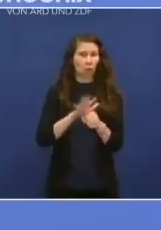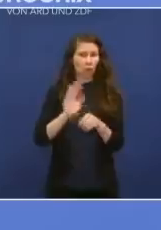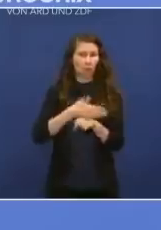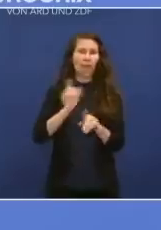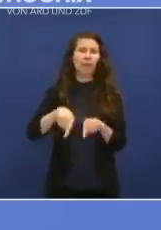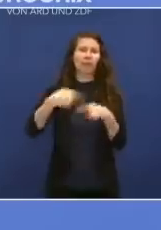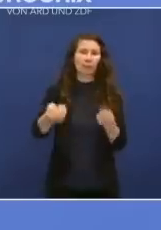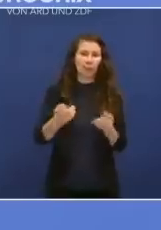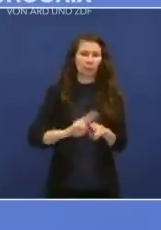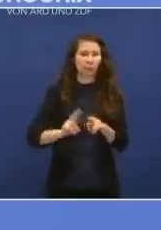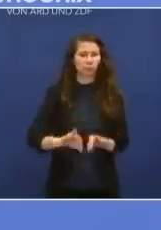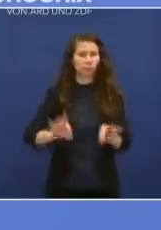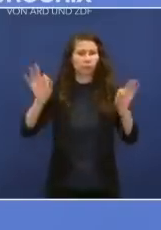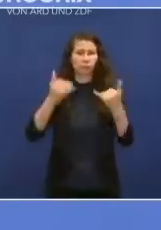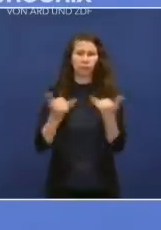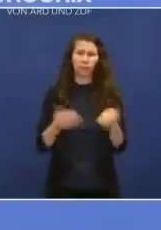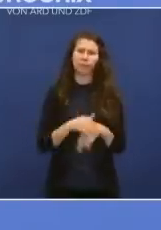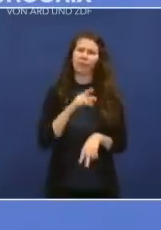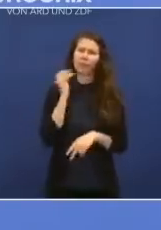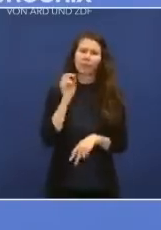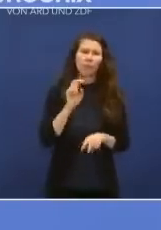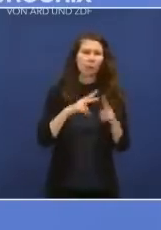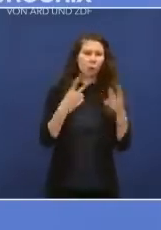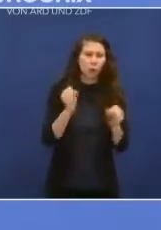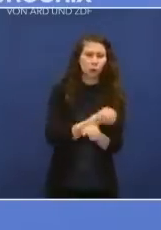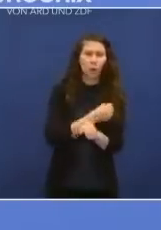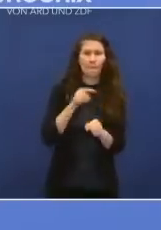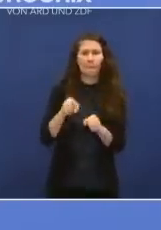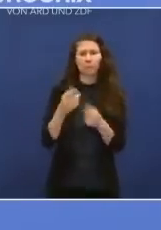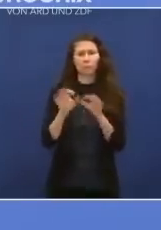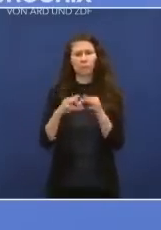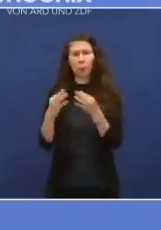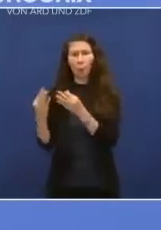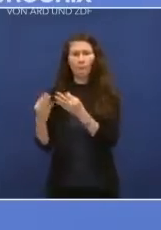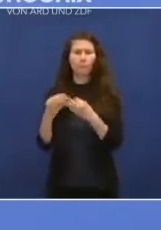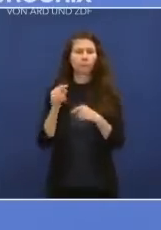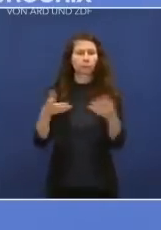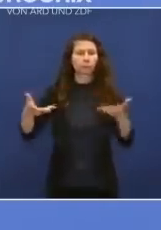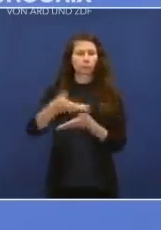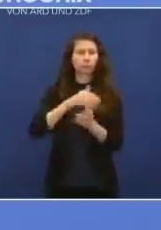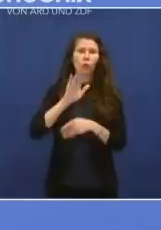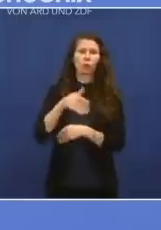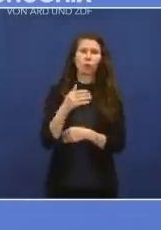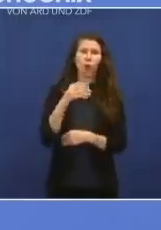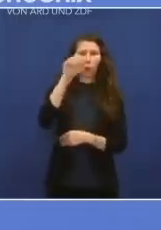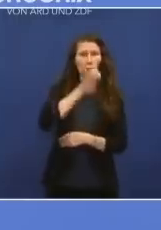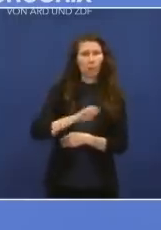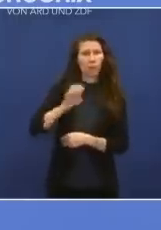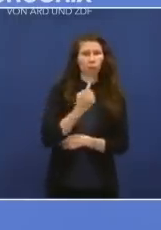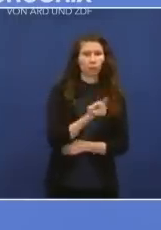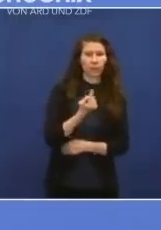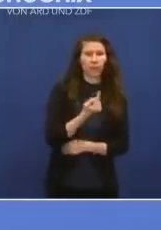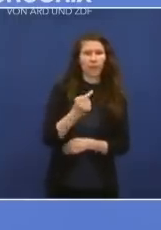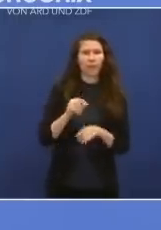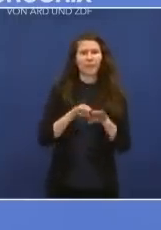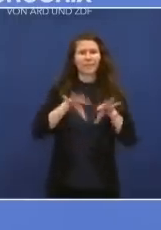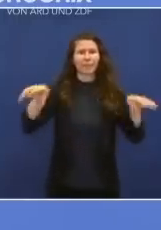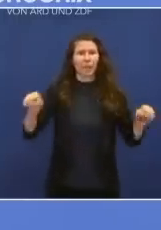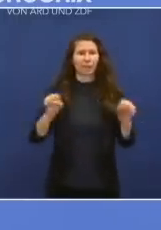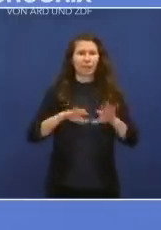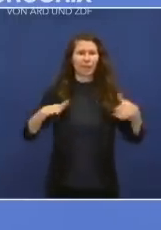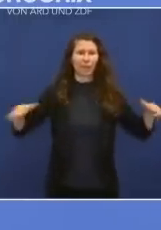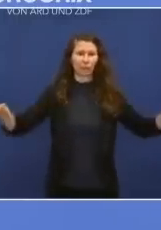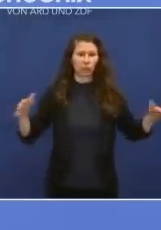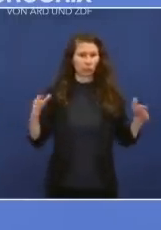verschiedenen digitalen Workshops und Foren werden Botschafterinnen und Botschafter über europäische Souveränität, transatlantische Zusammenarbeit und die